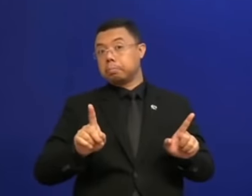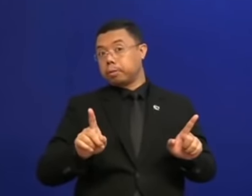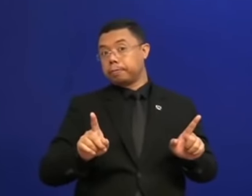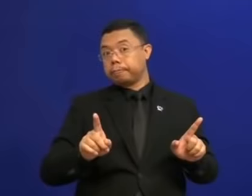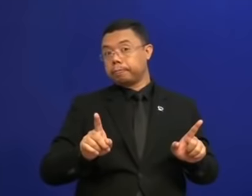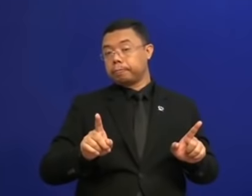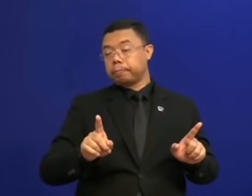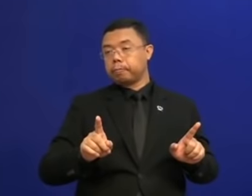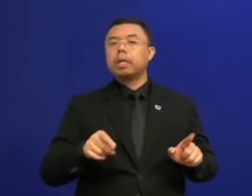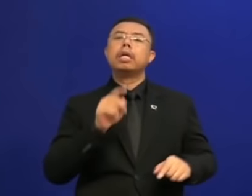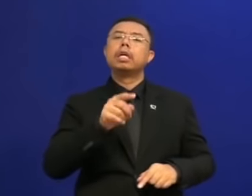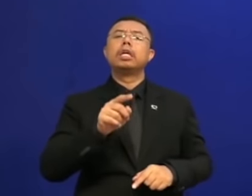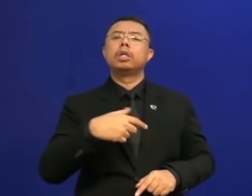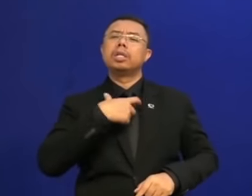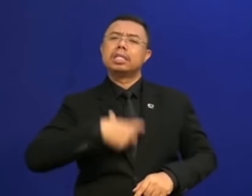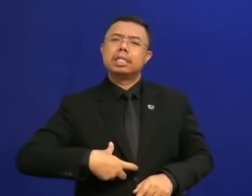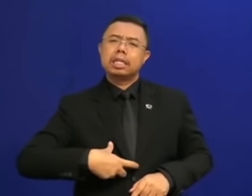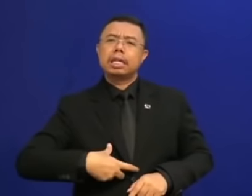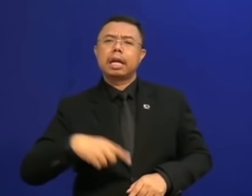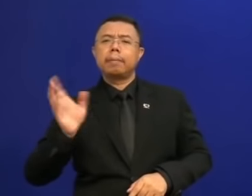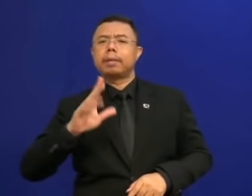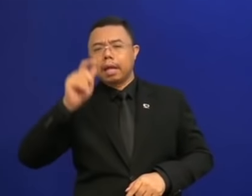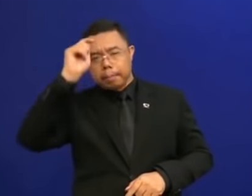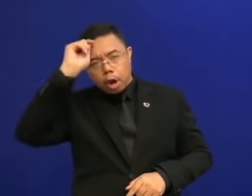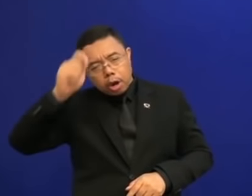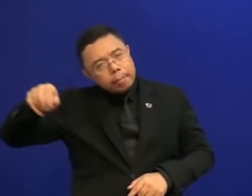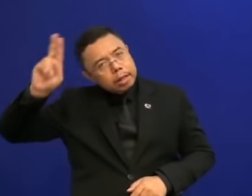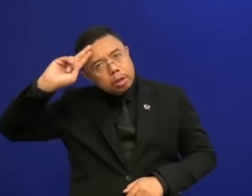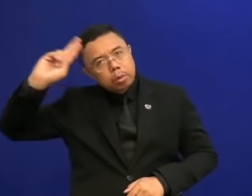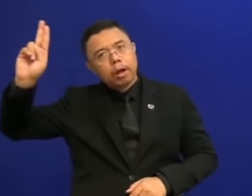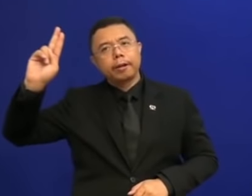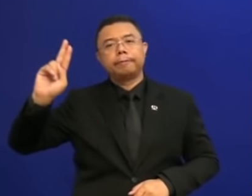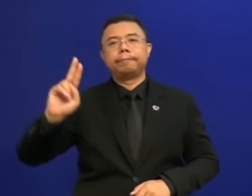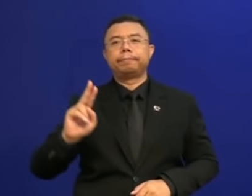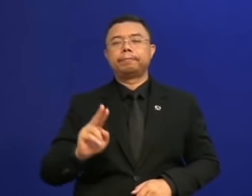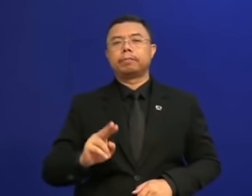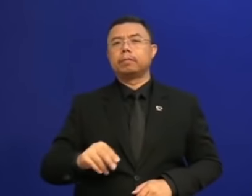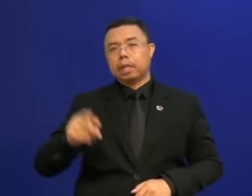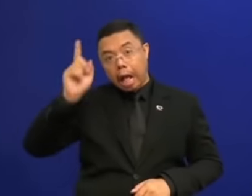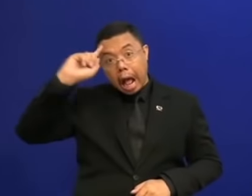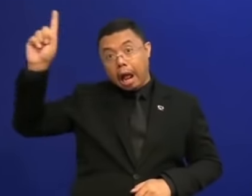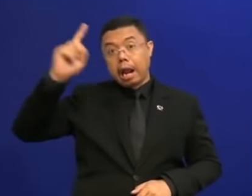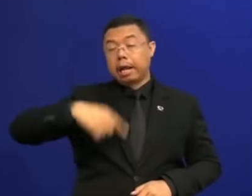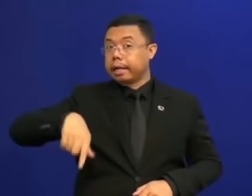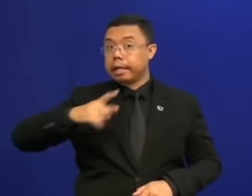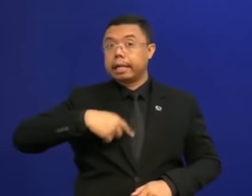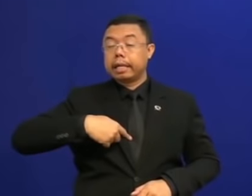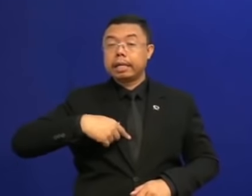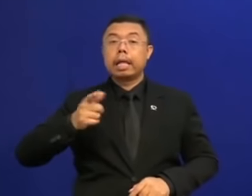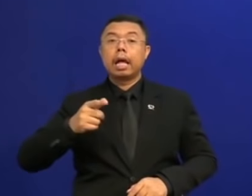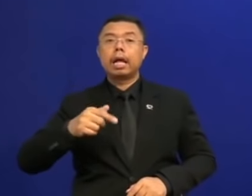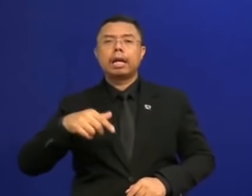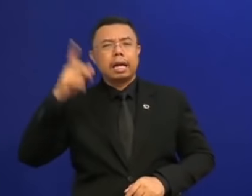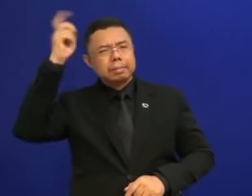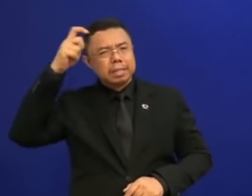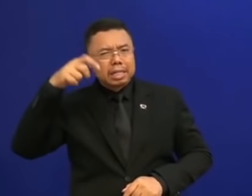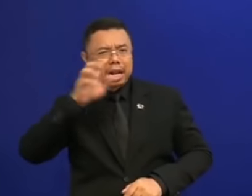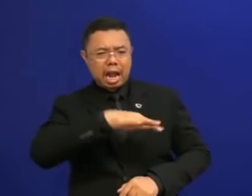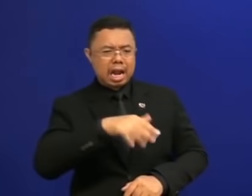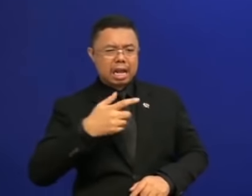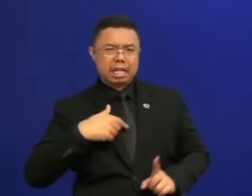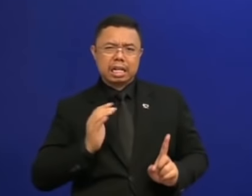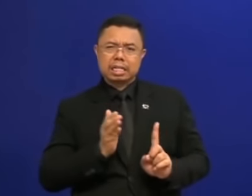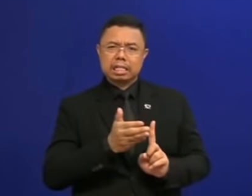saudaraku, itu sikap yang tidak menghormati Tuhan. Allah kita akan dijaga, anak-anak kita